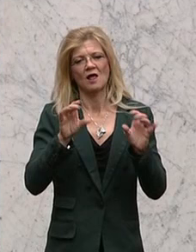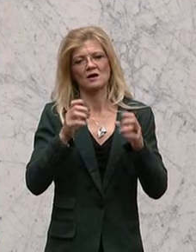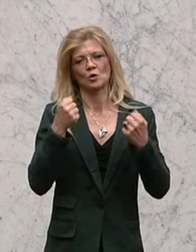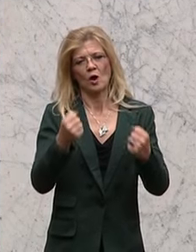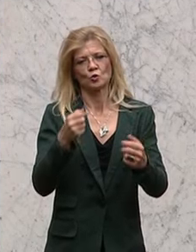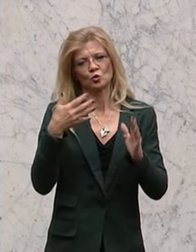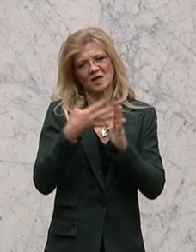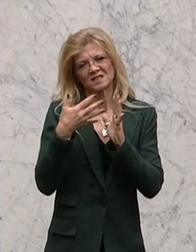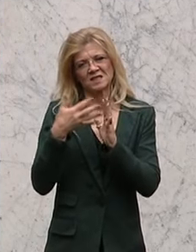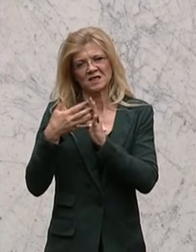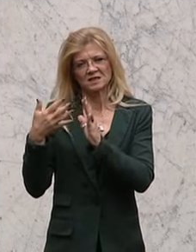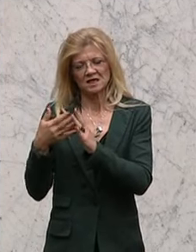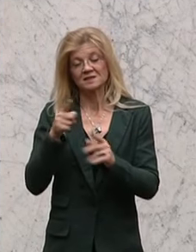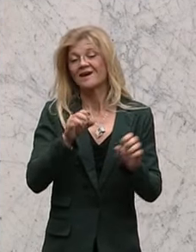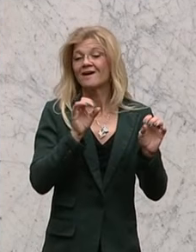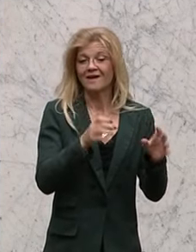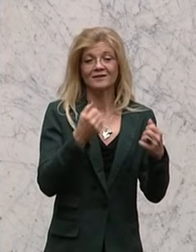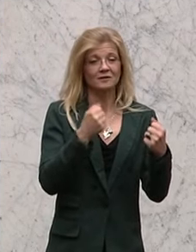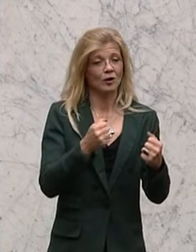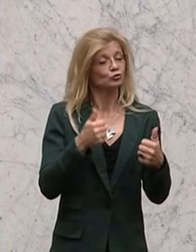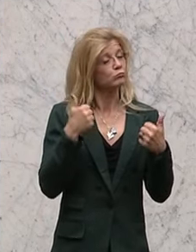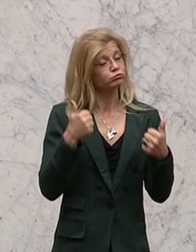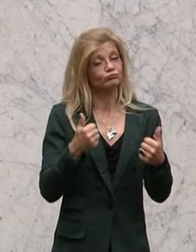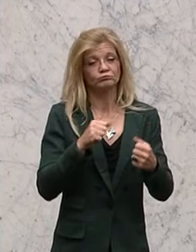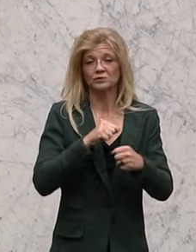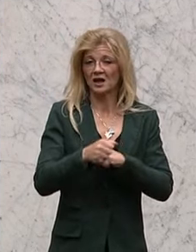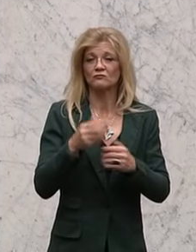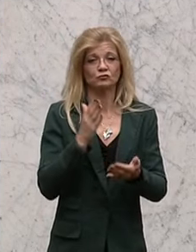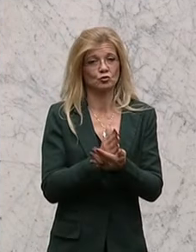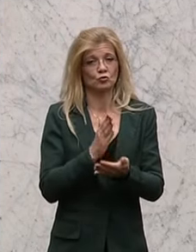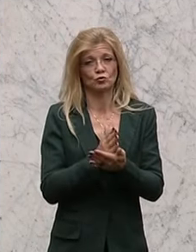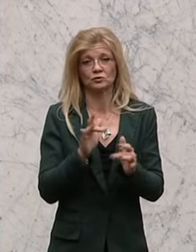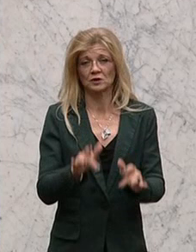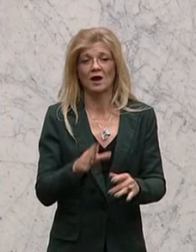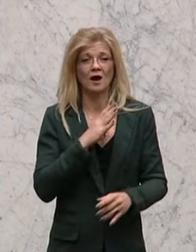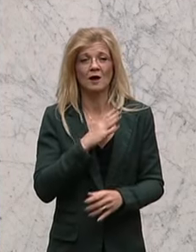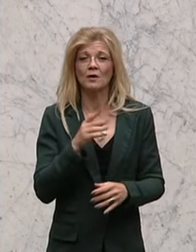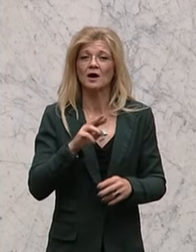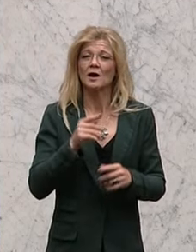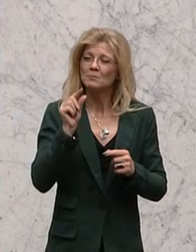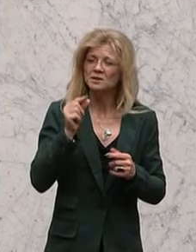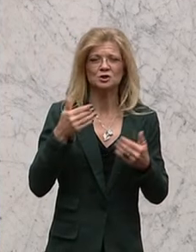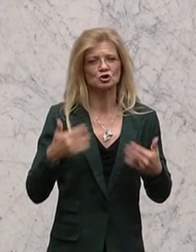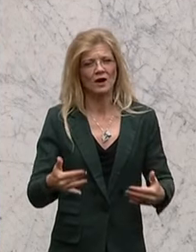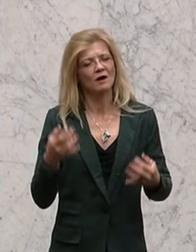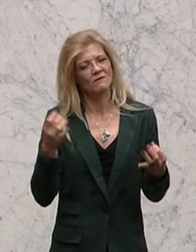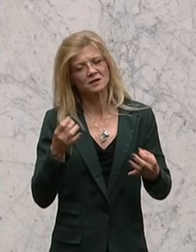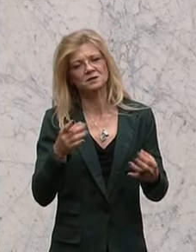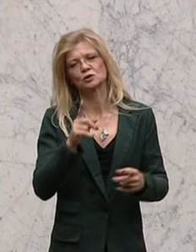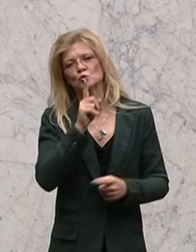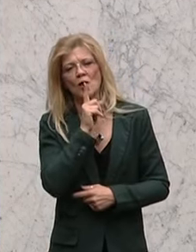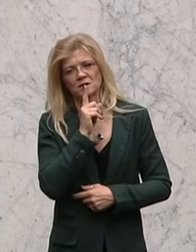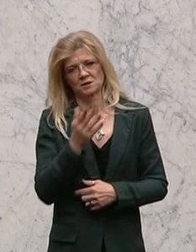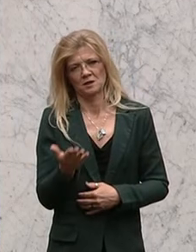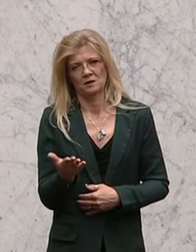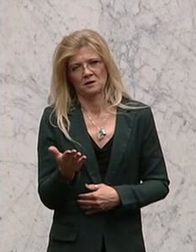wirklich in diesem Sinn ausgereift. Die einzige Schwäche, die es dabei gibt, ist, dass sie einfach zu leise sind. Und vor allem